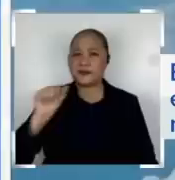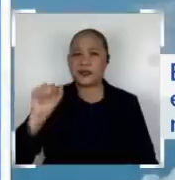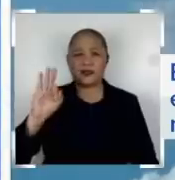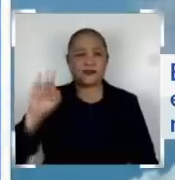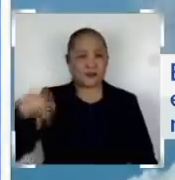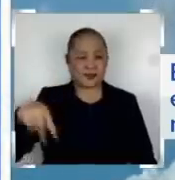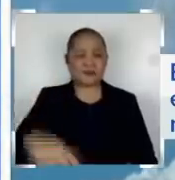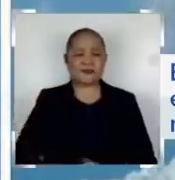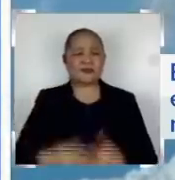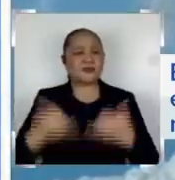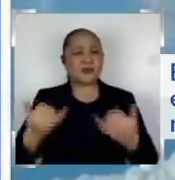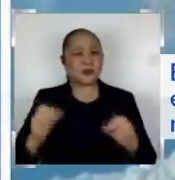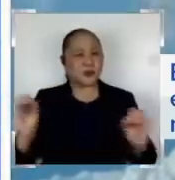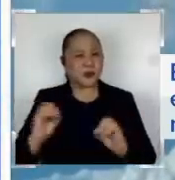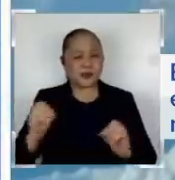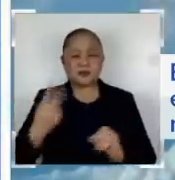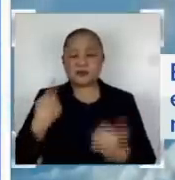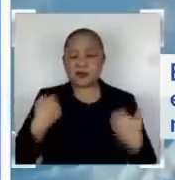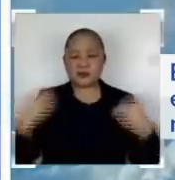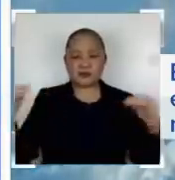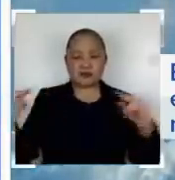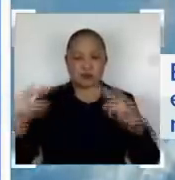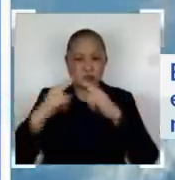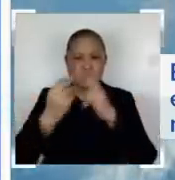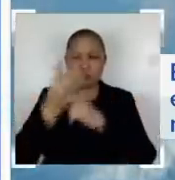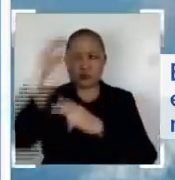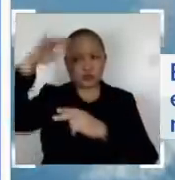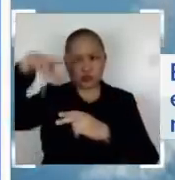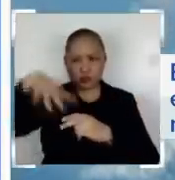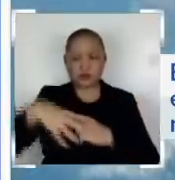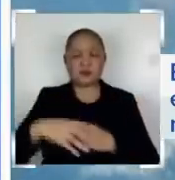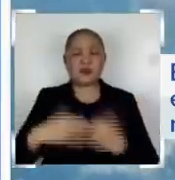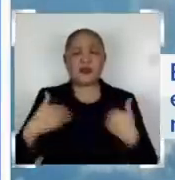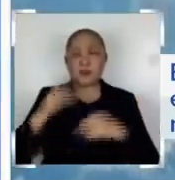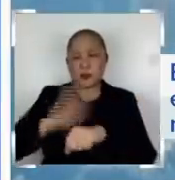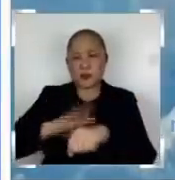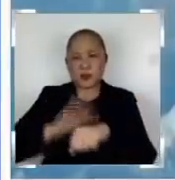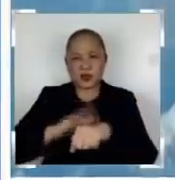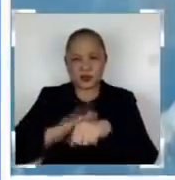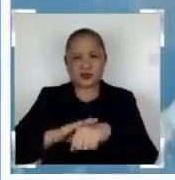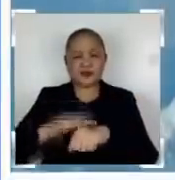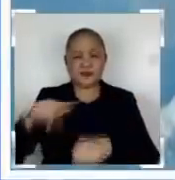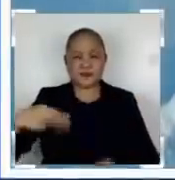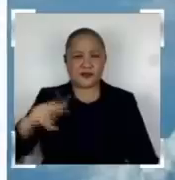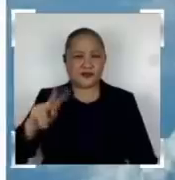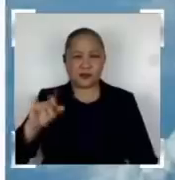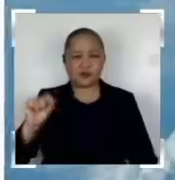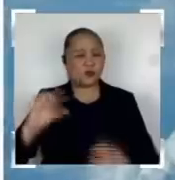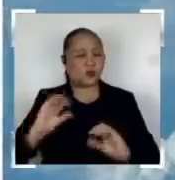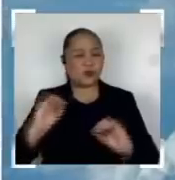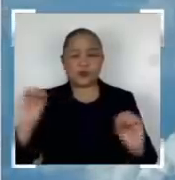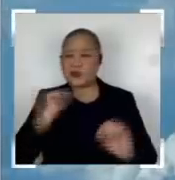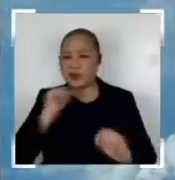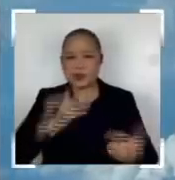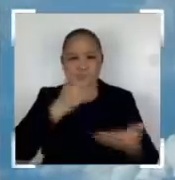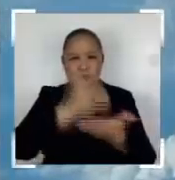pang naitatalang ash fall. Nagbabala na rin ang PBOX sa publiko na huwag munang pumunta sa paligid ng bulkan